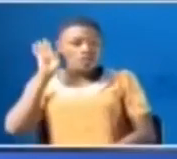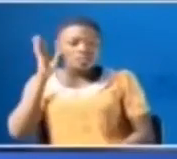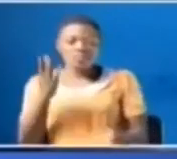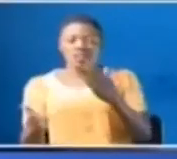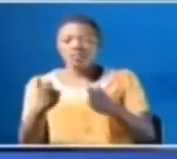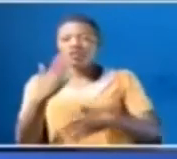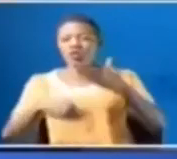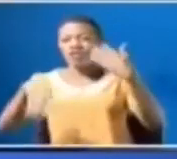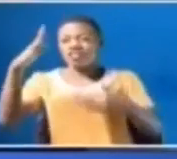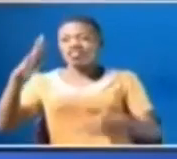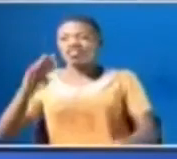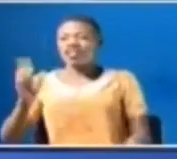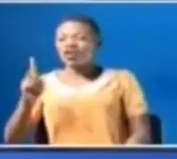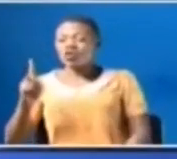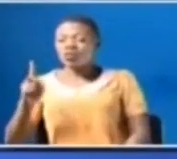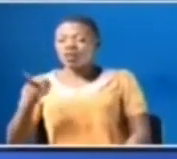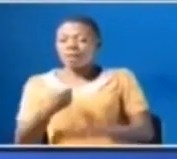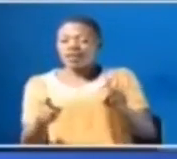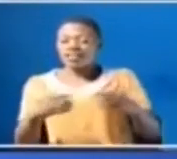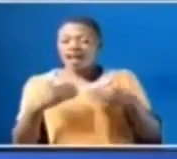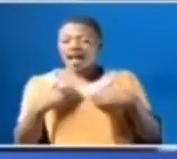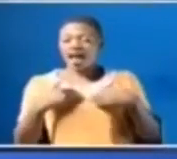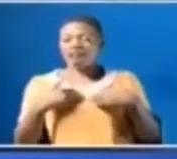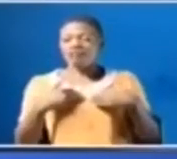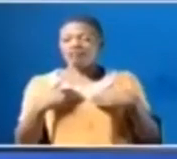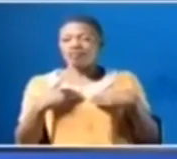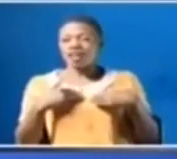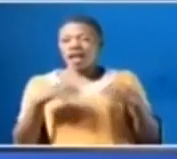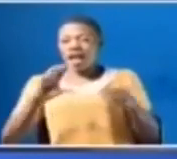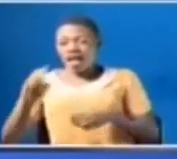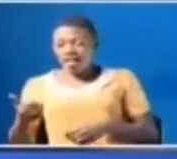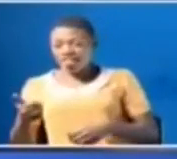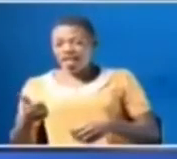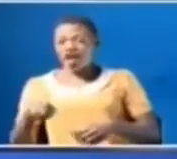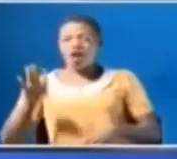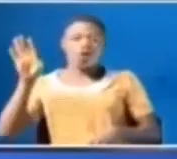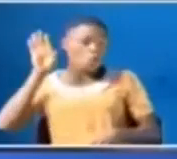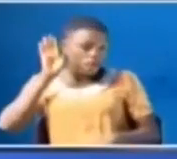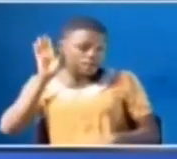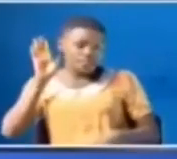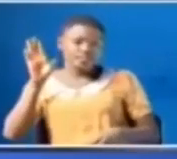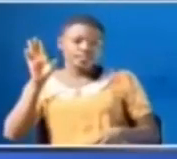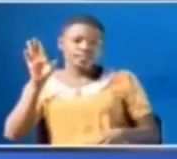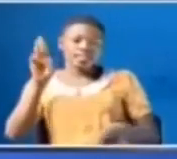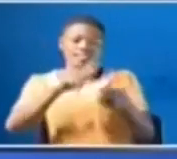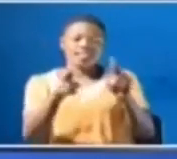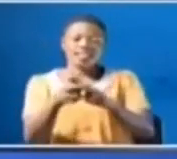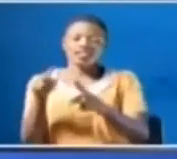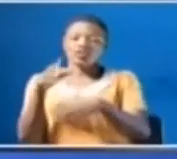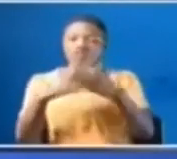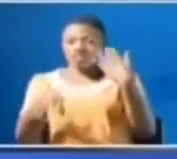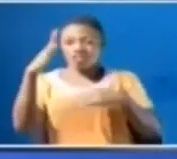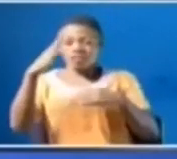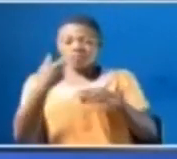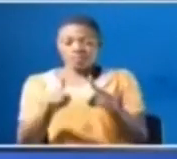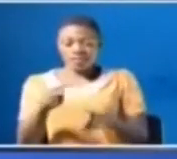but kuna maybe polytechnic flani ambayo iko associated na hicho chuo. So lakini cha msingi kulingana